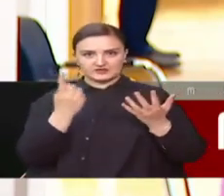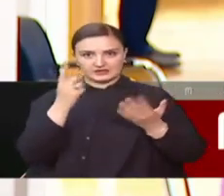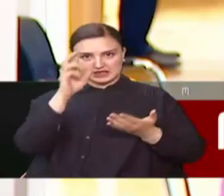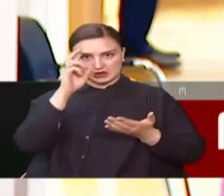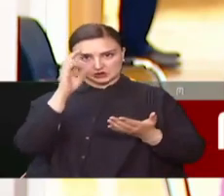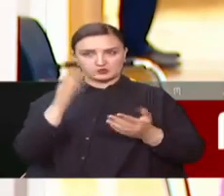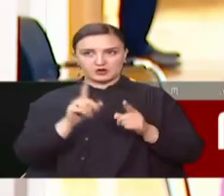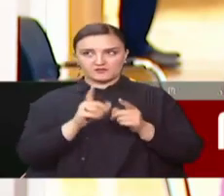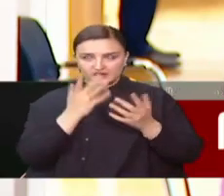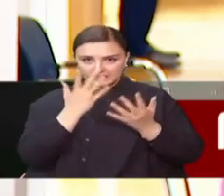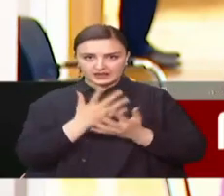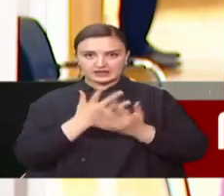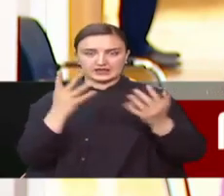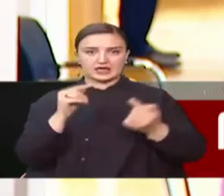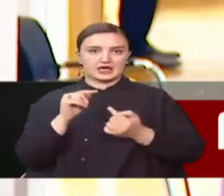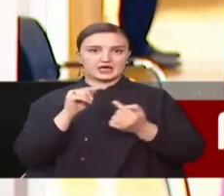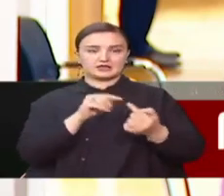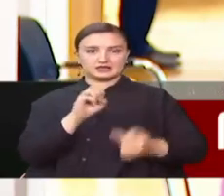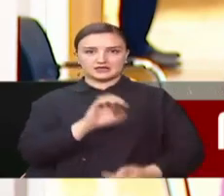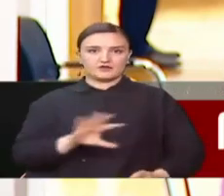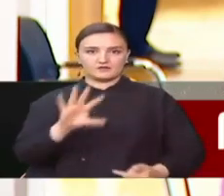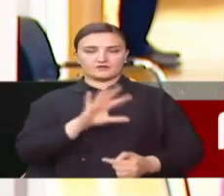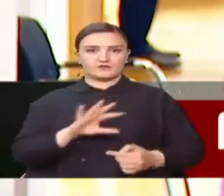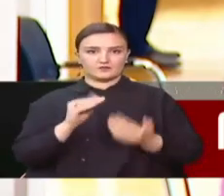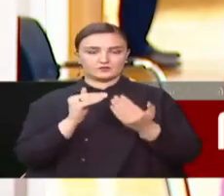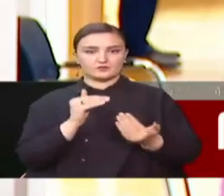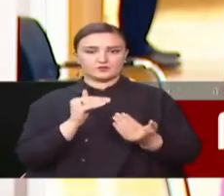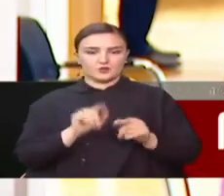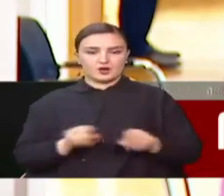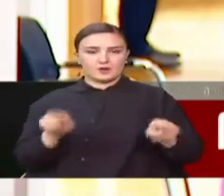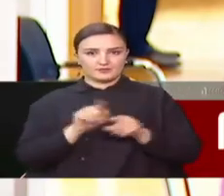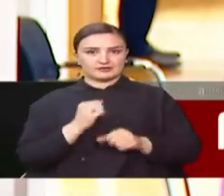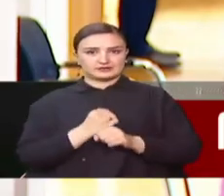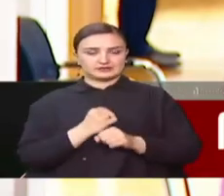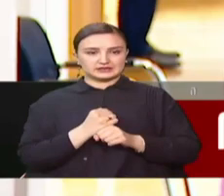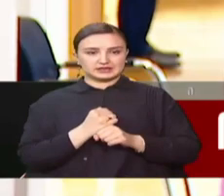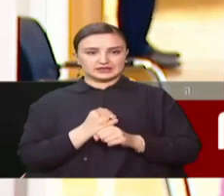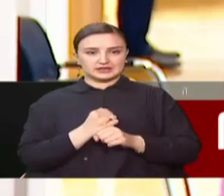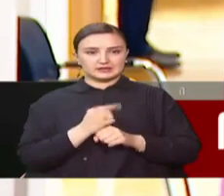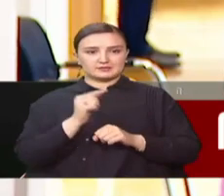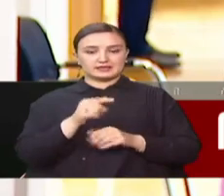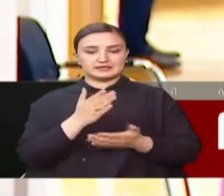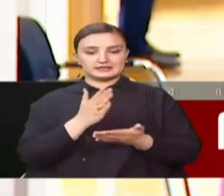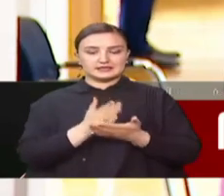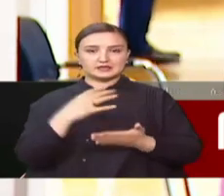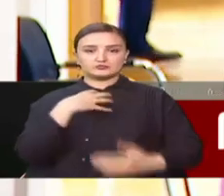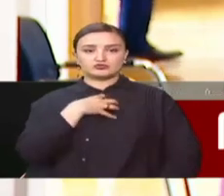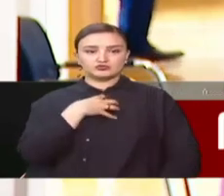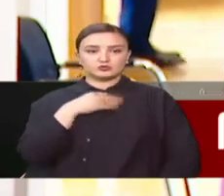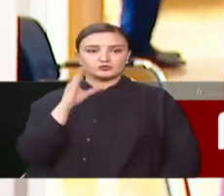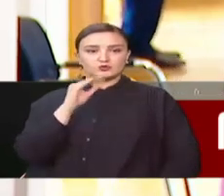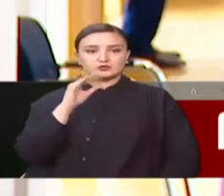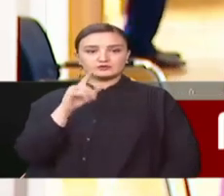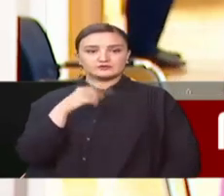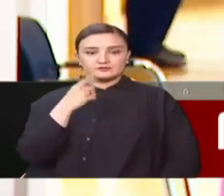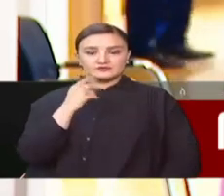ხელისუფლება, რომელიც ასე ღიად ანტიდასალურ კამპანიას აგებს, ანტიდასალურ კამპანიას, ხო? ანუ ეს არის ძალიან მნიშვნელოვანი, როდესაც ჩვენ საუბრობთ